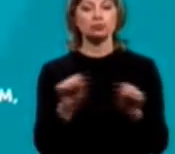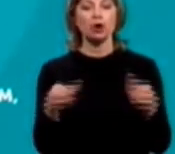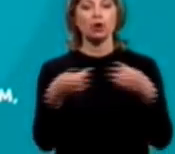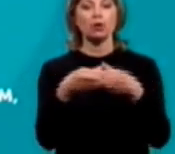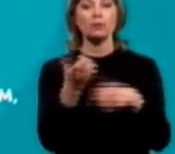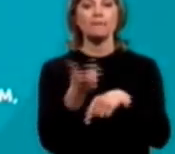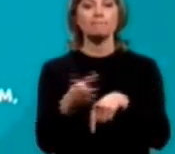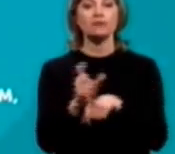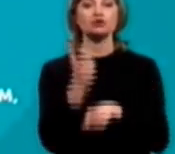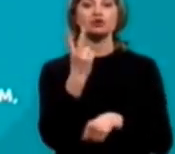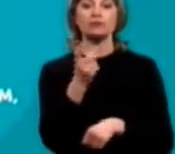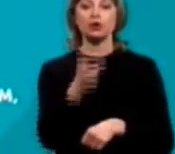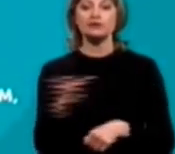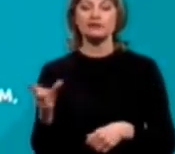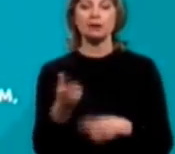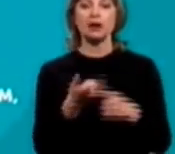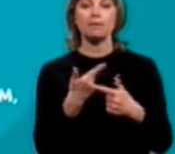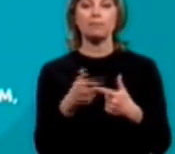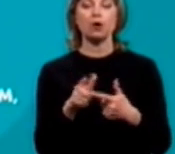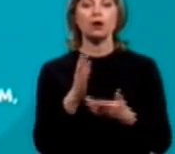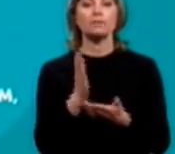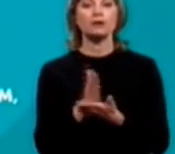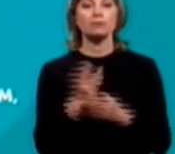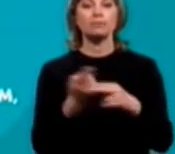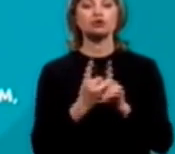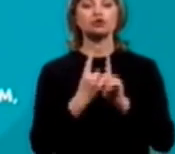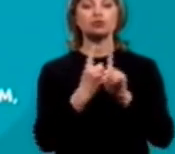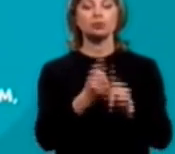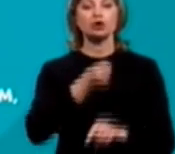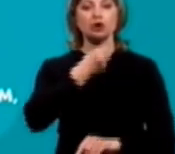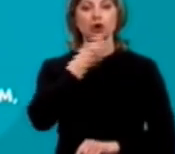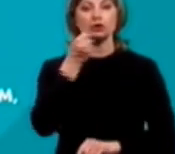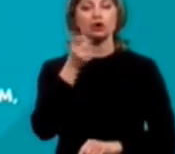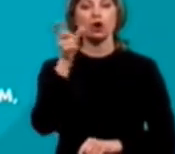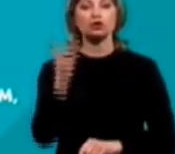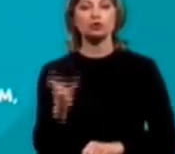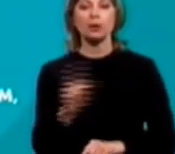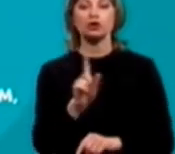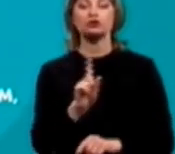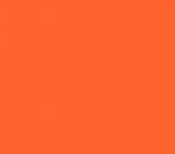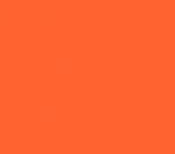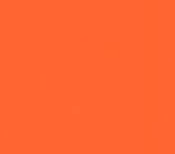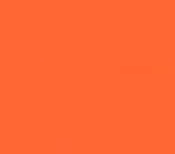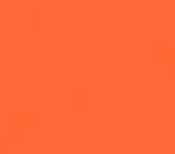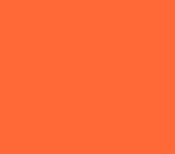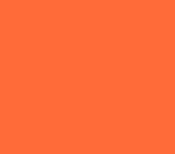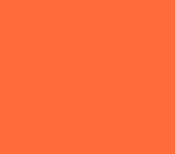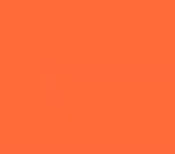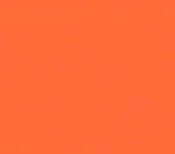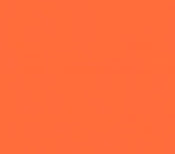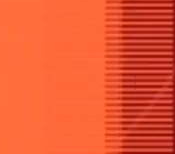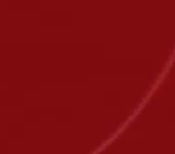або перебувати без супроводу дорослих особам, що не досягли 14-річного віку.